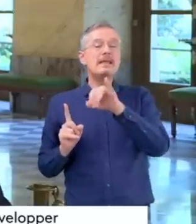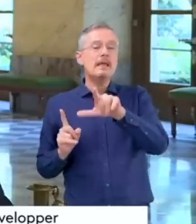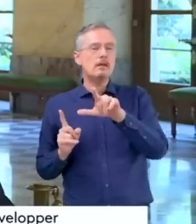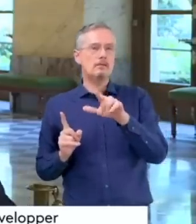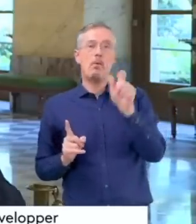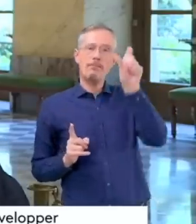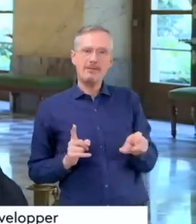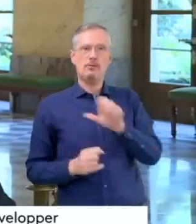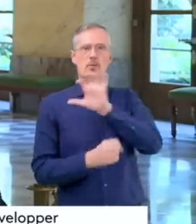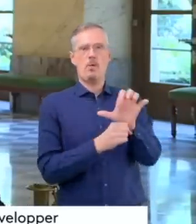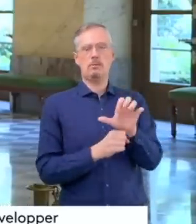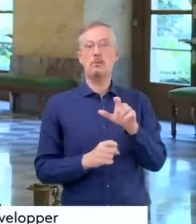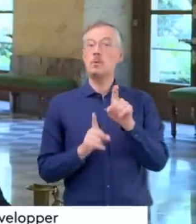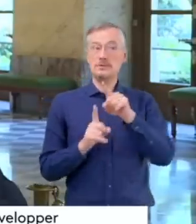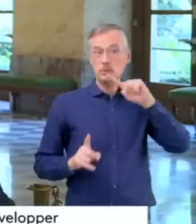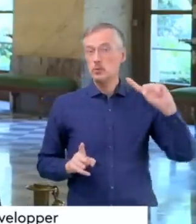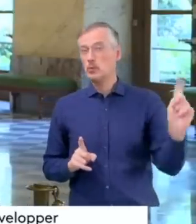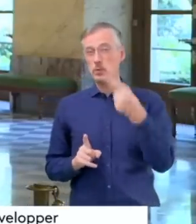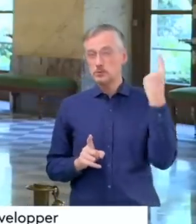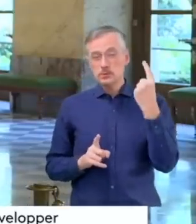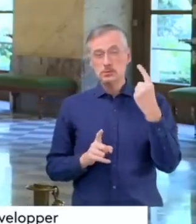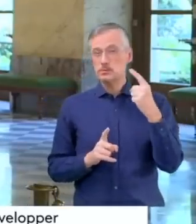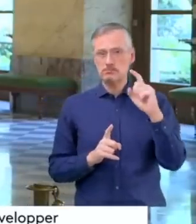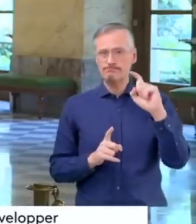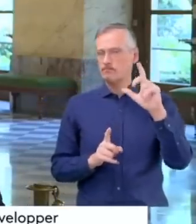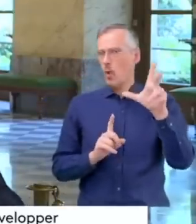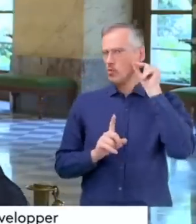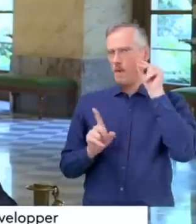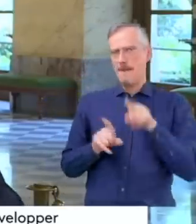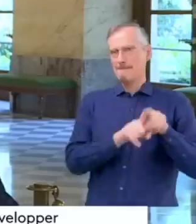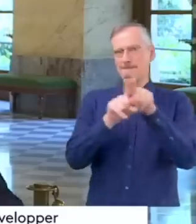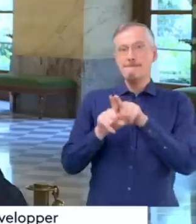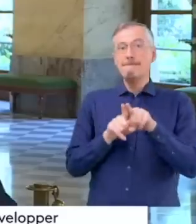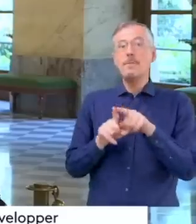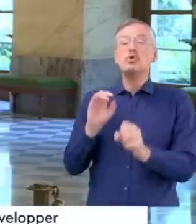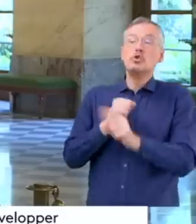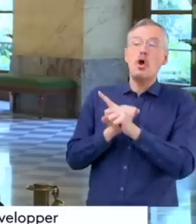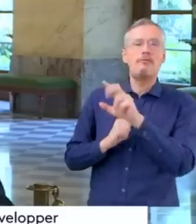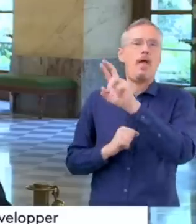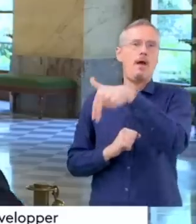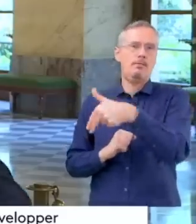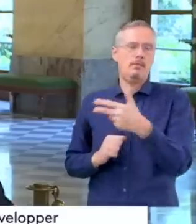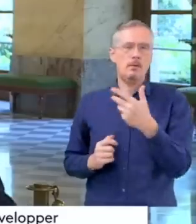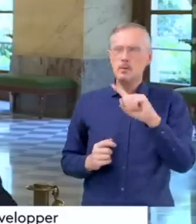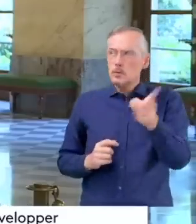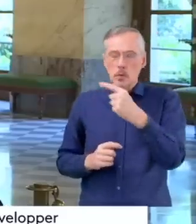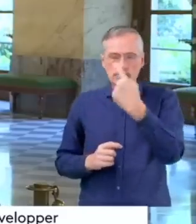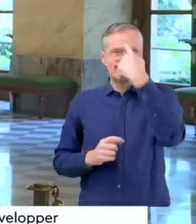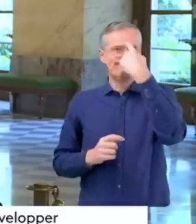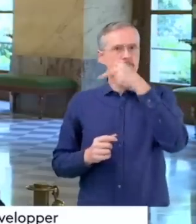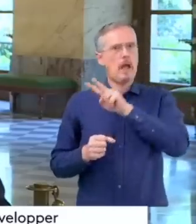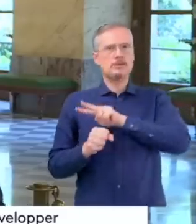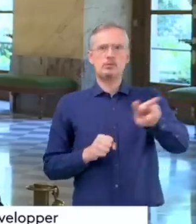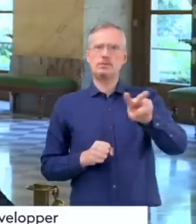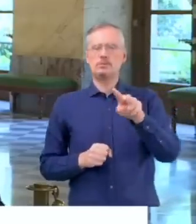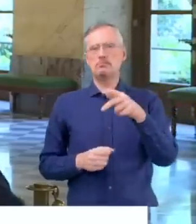l'ensemble des députés de la représentation nationale, exception faite du Rassemblement national, ont entendu une insulte raciste. Donc, l'émotion qui a été celle de